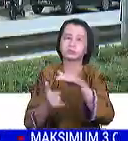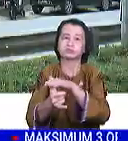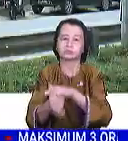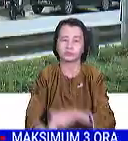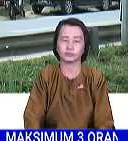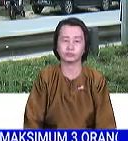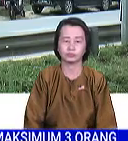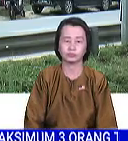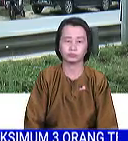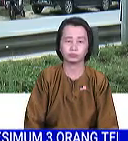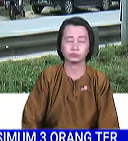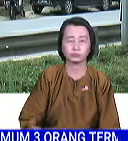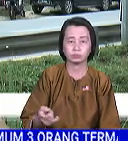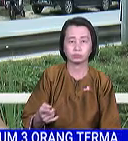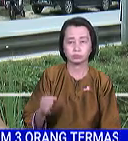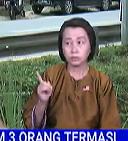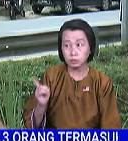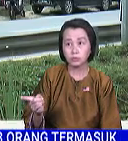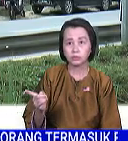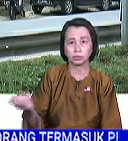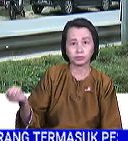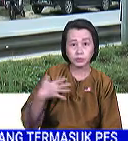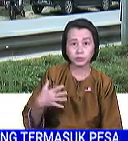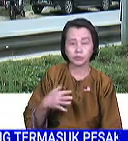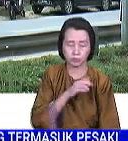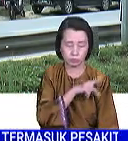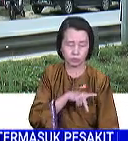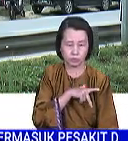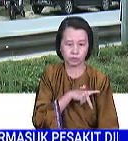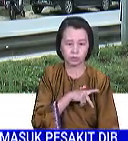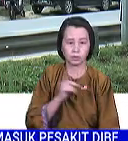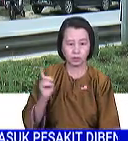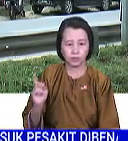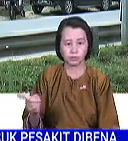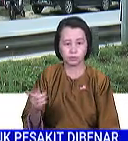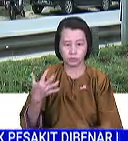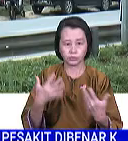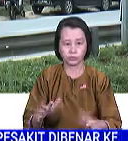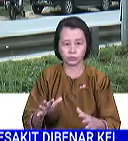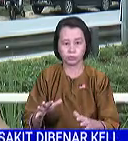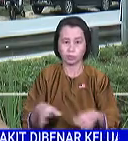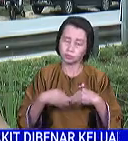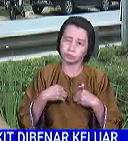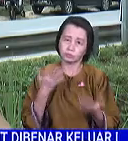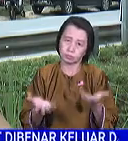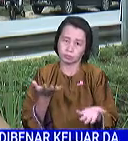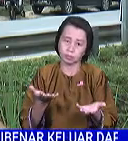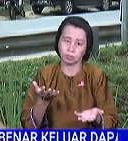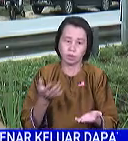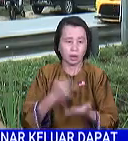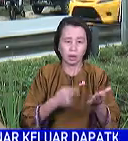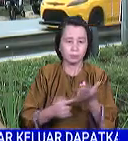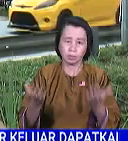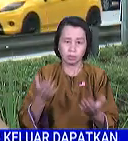Ini seorang yang kuat. Dia beritahu saya secara peribadi, dia telah menerima sebarang kemungkinan pun, sebarang kemungkinan,